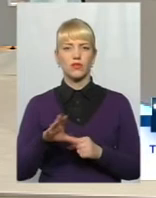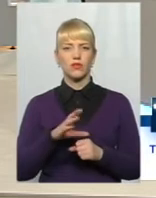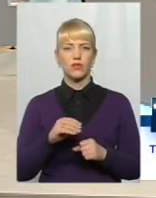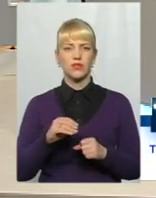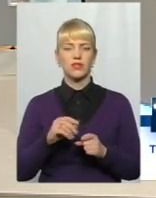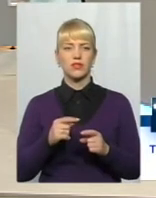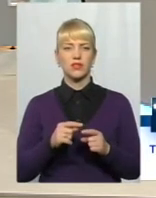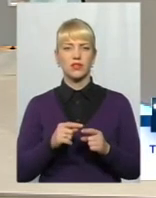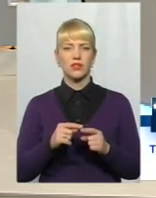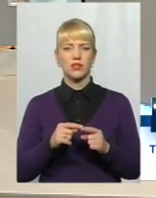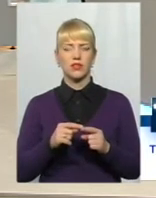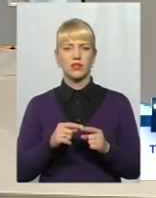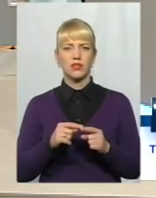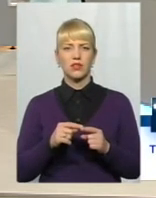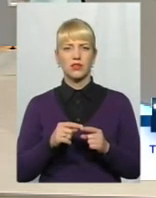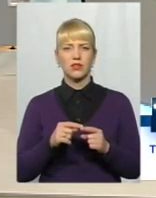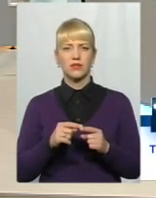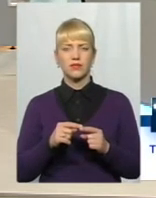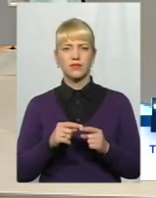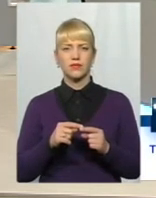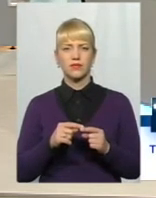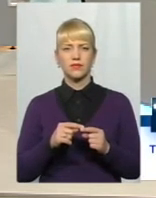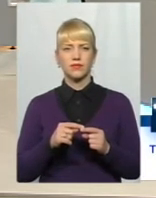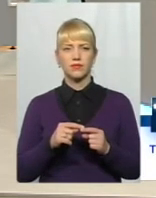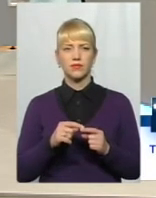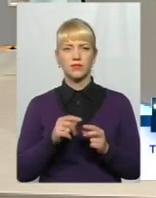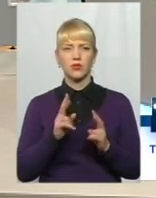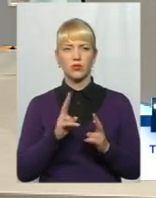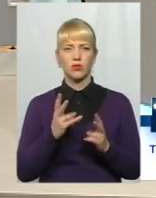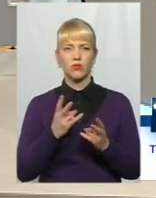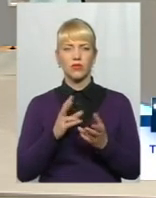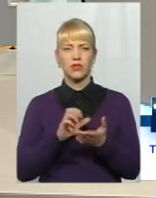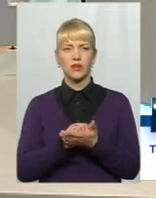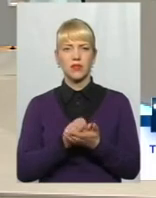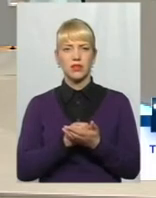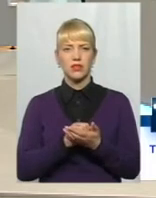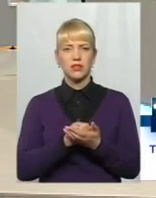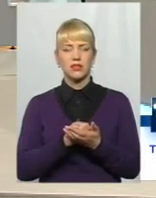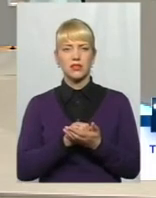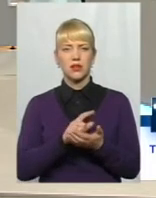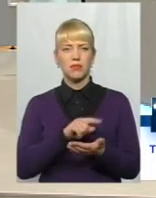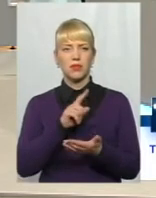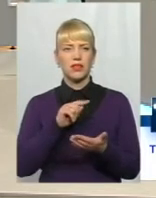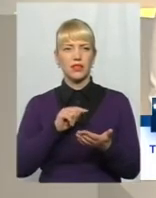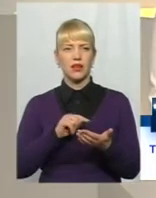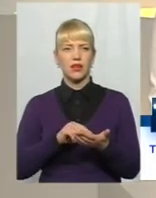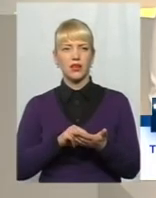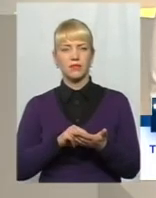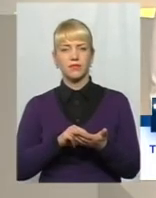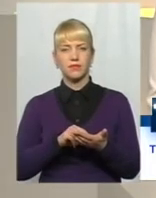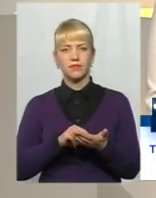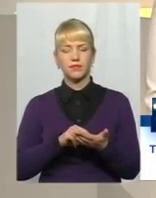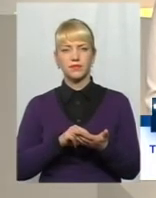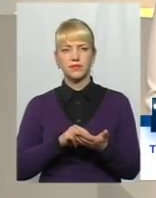не ожирають, погодитися з немає. Хто взагалі має це питання займатися? Дякуємо вам за питання.